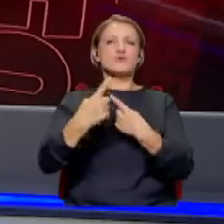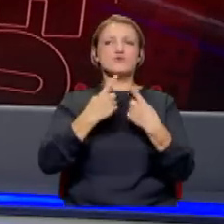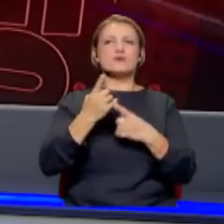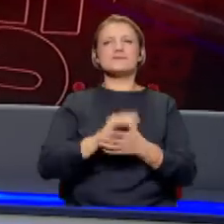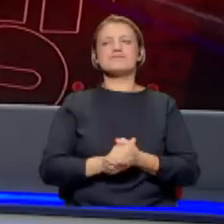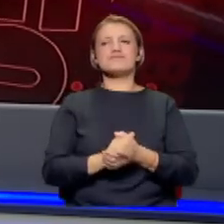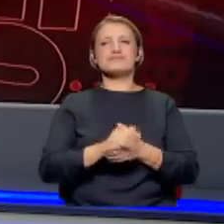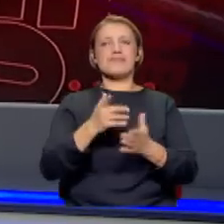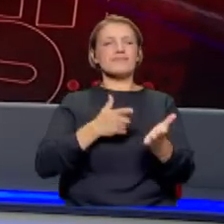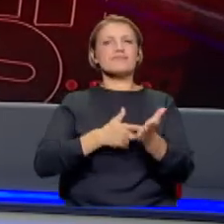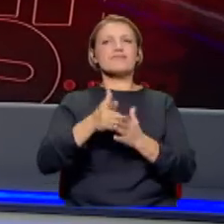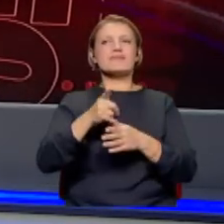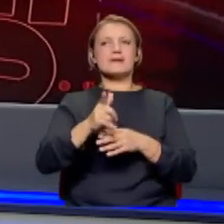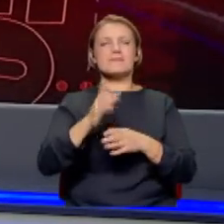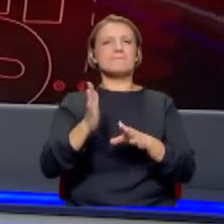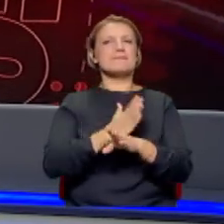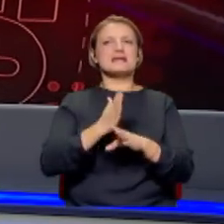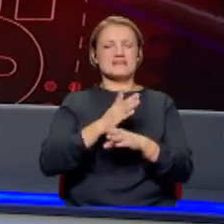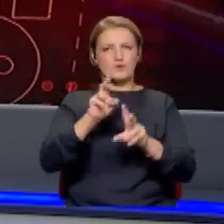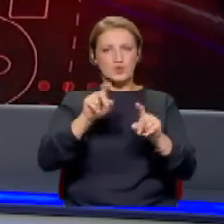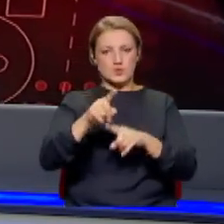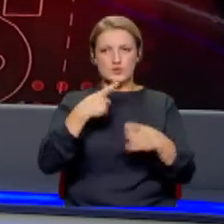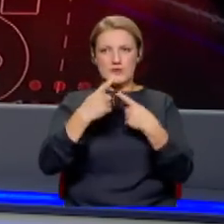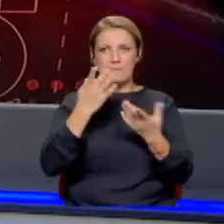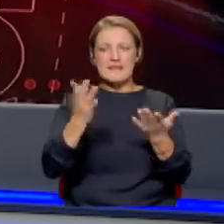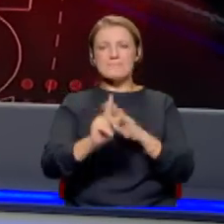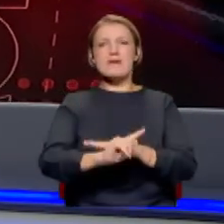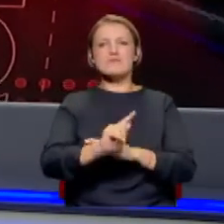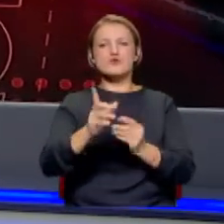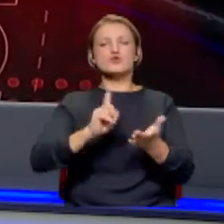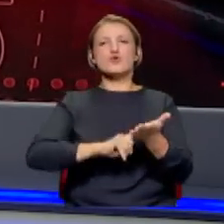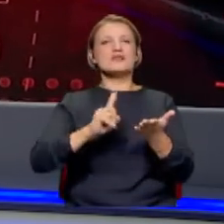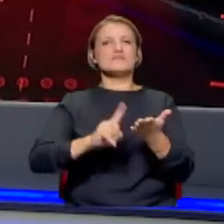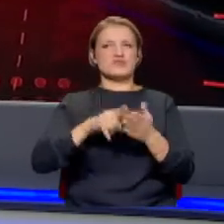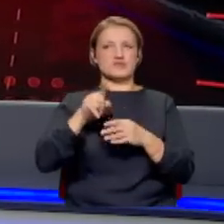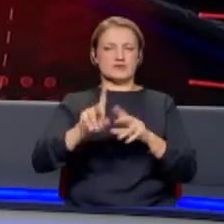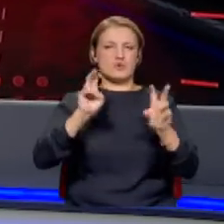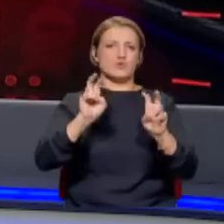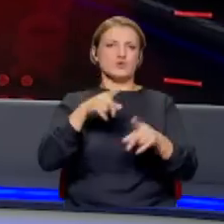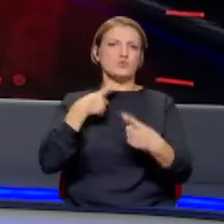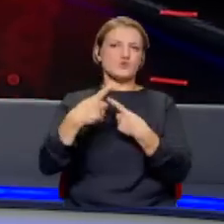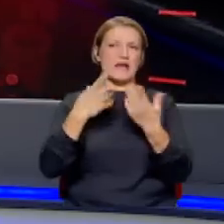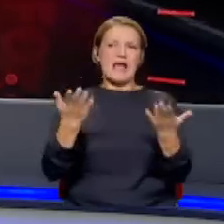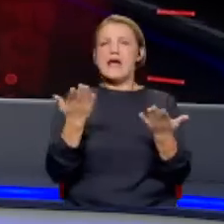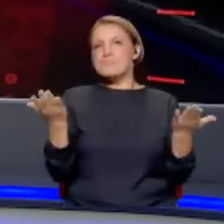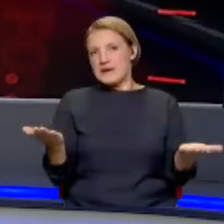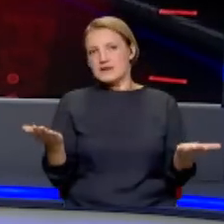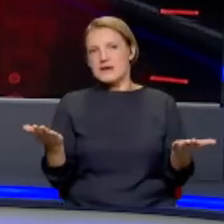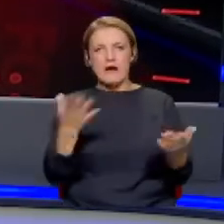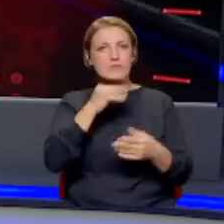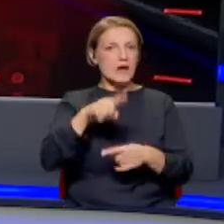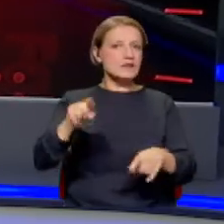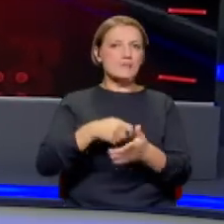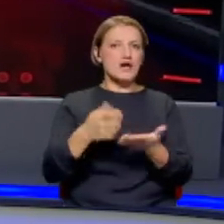şu: tahıl koridoru meselesini ele alacaklar. Bir de memurun toplu sözleşmesini konuşacaklar. E peki